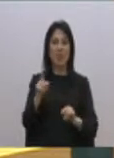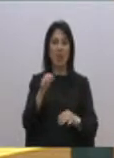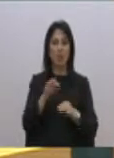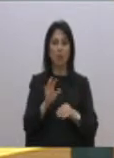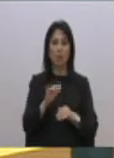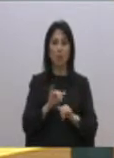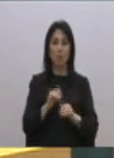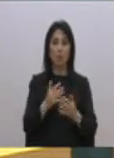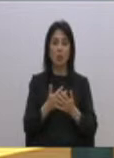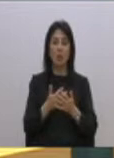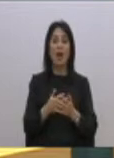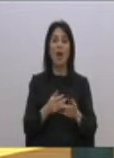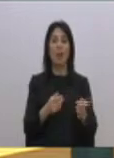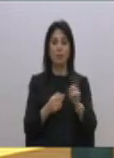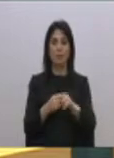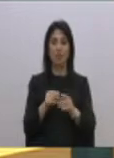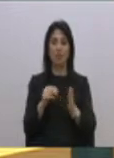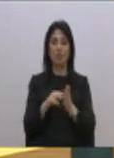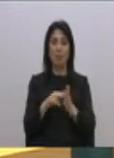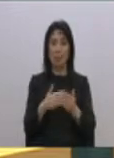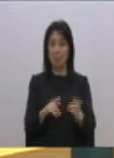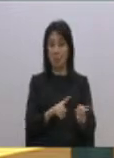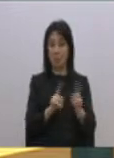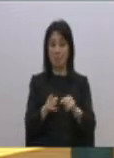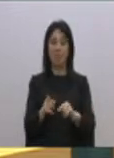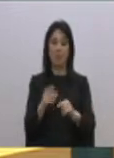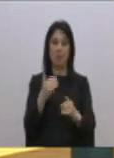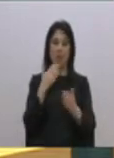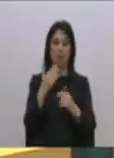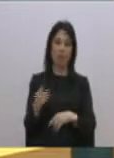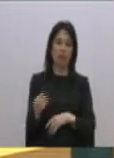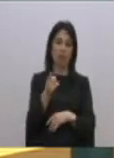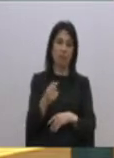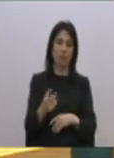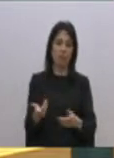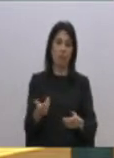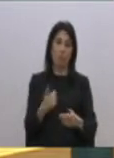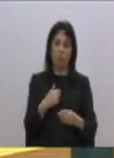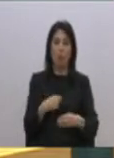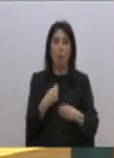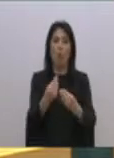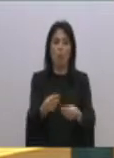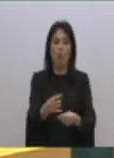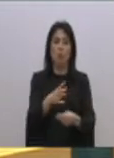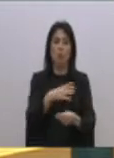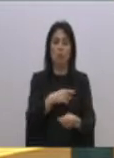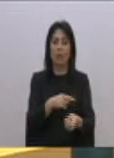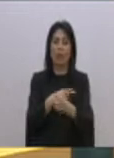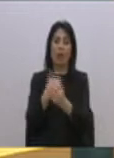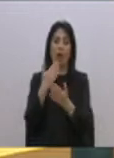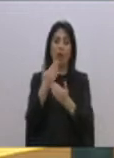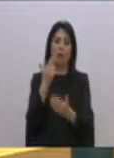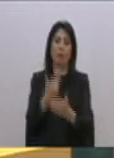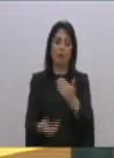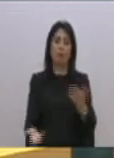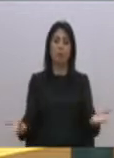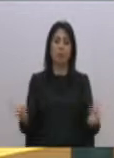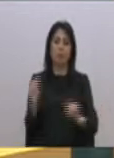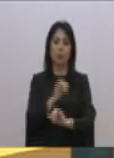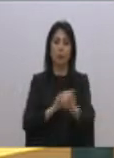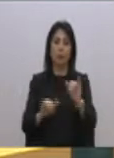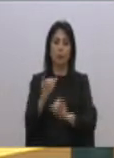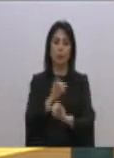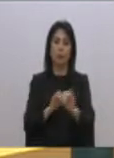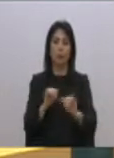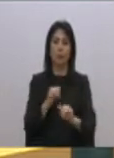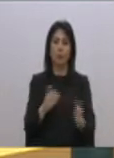ხელში, ამ შეფასების შემდეგ გადავიდა რაღაც რაოდენობა, ის რაოდენობა რაც ვაკანსია